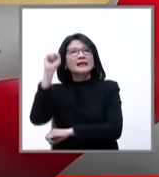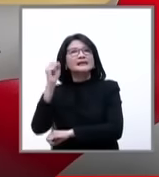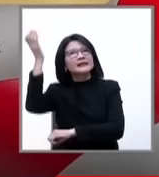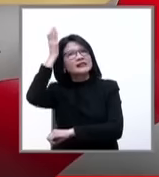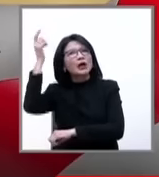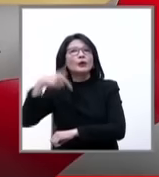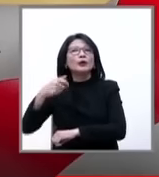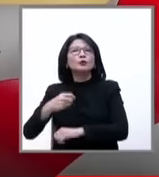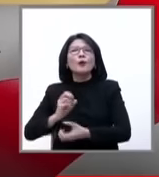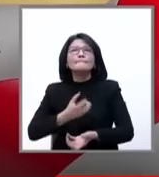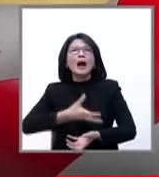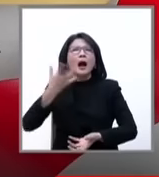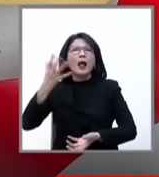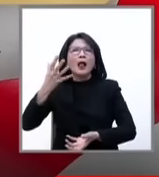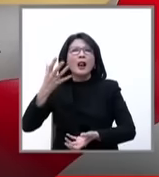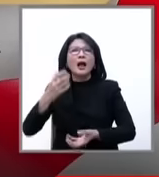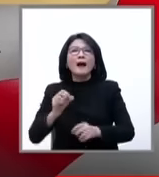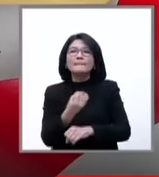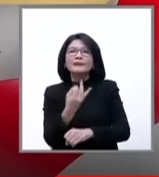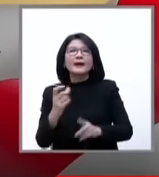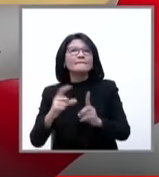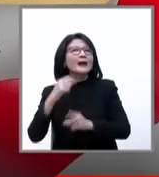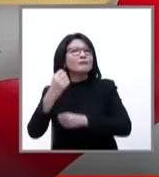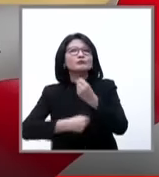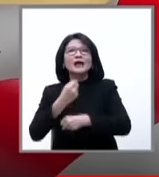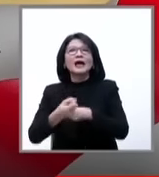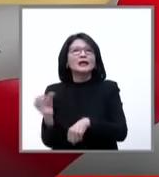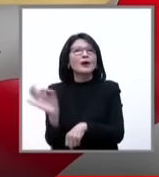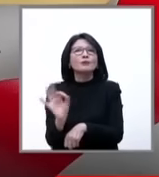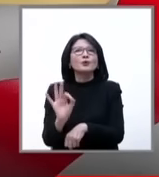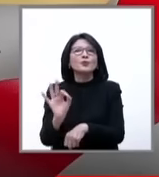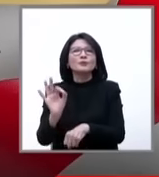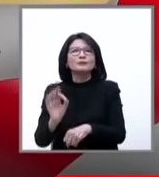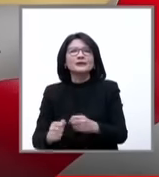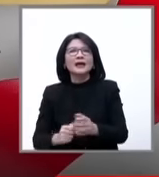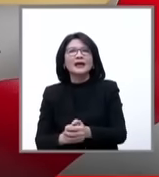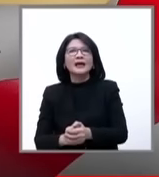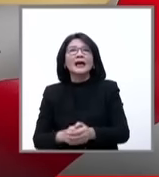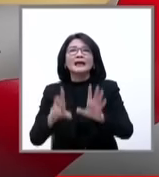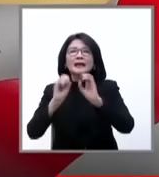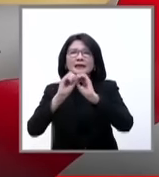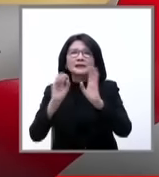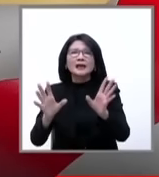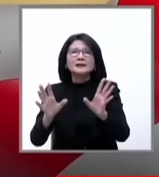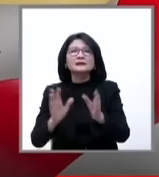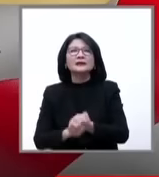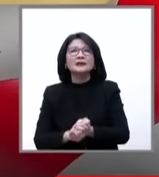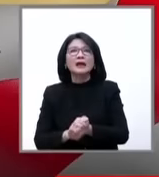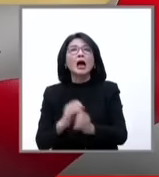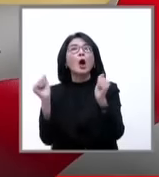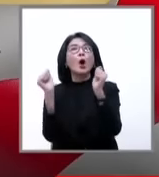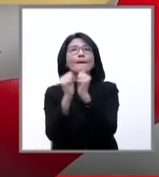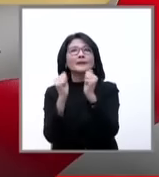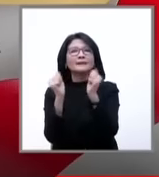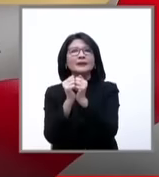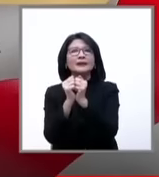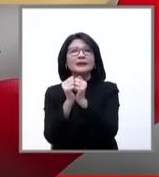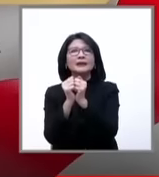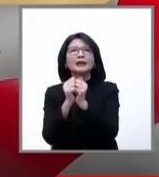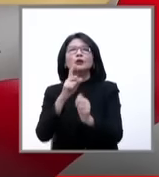ya. Yang ingin kita lihat itu, kalaupun ada senggol-senggolan, ya bukan debat kusir kayak anak